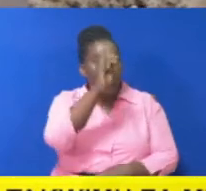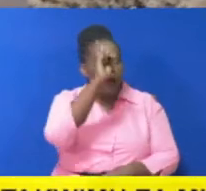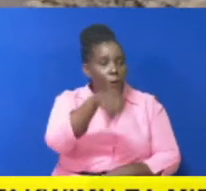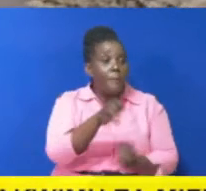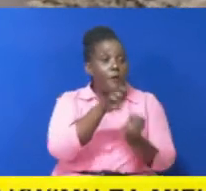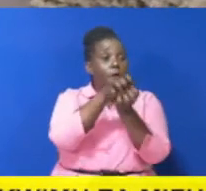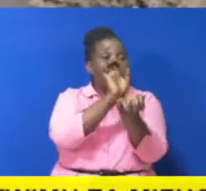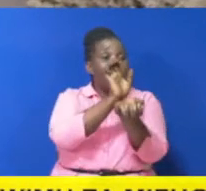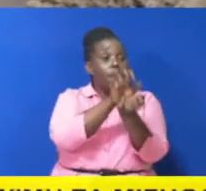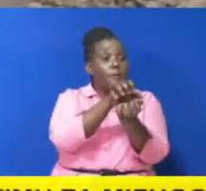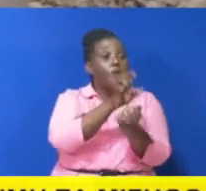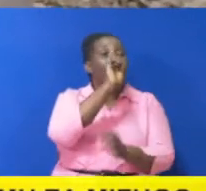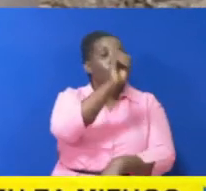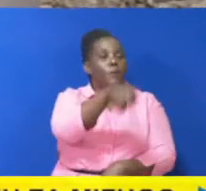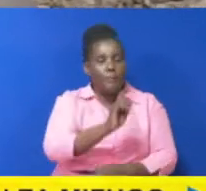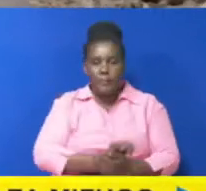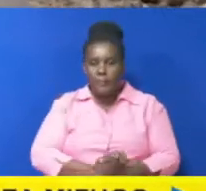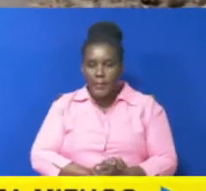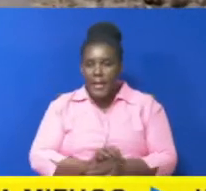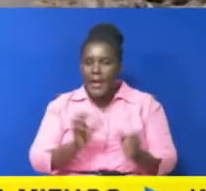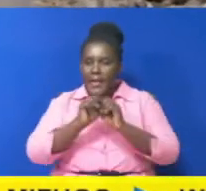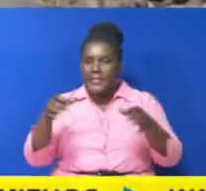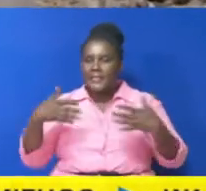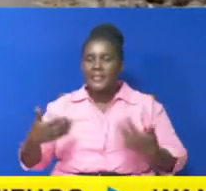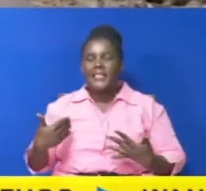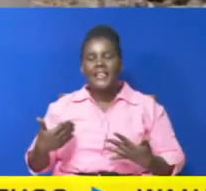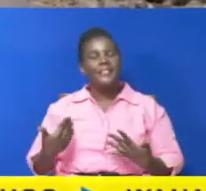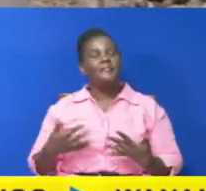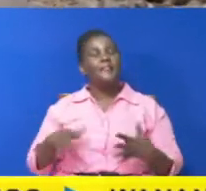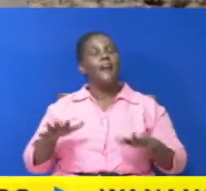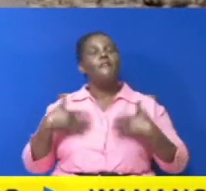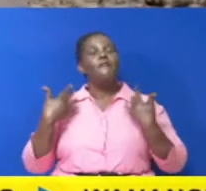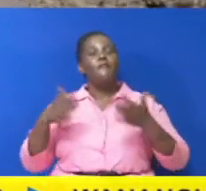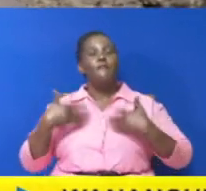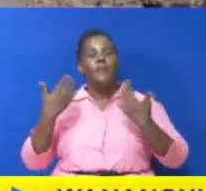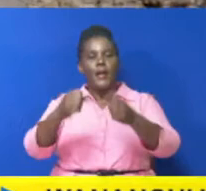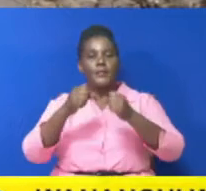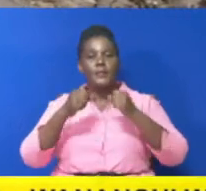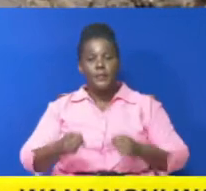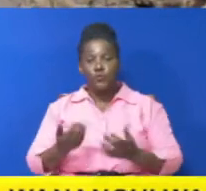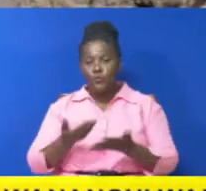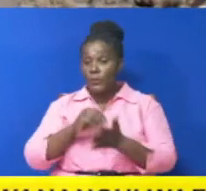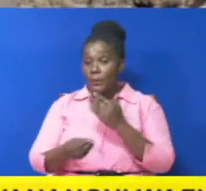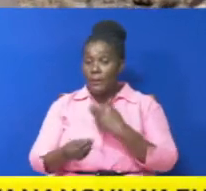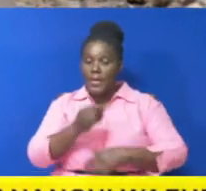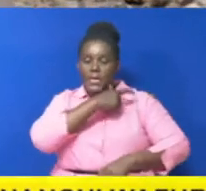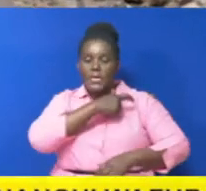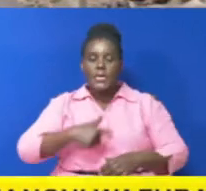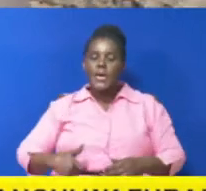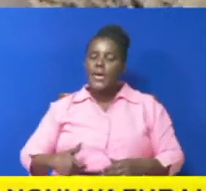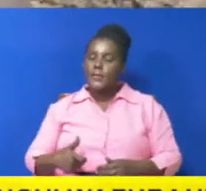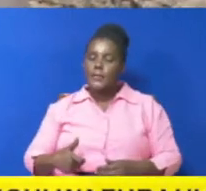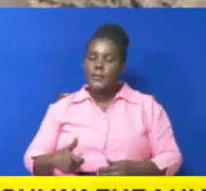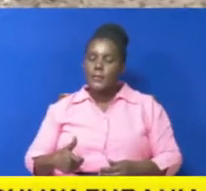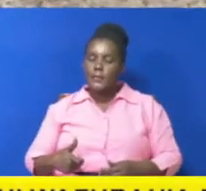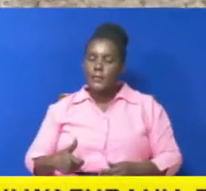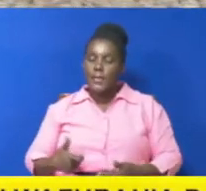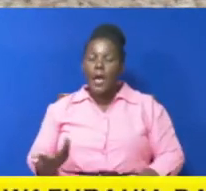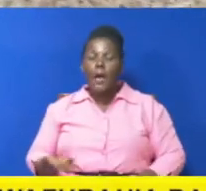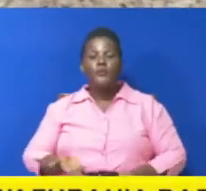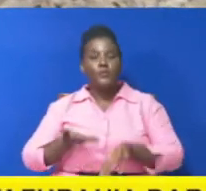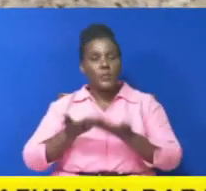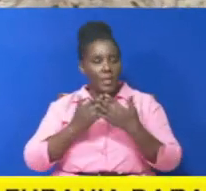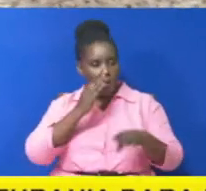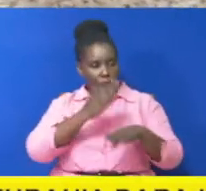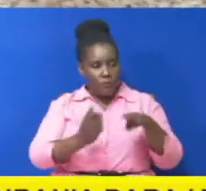ajili ya mto, lakini sasa hivi tumefurahi sana kwa Mheshimiwa Rais ametuletea unafuu wa kuweza kufanya biashara.